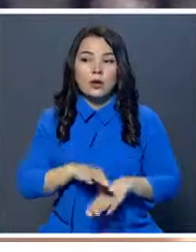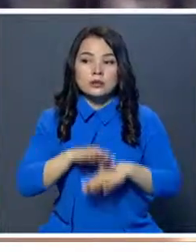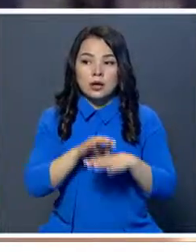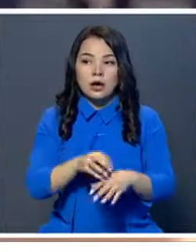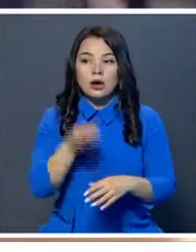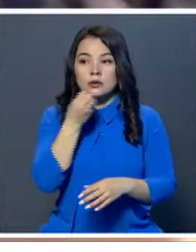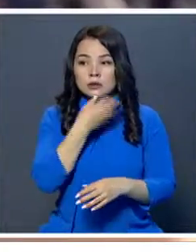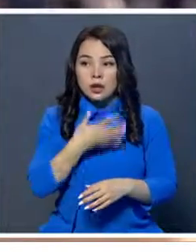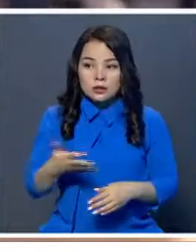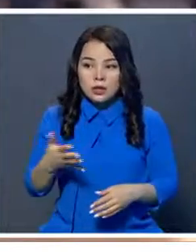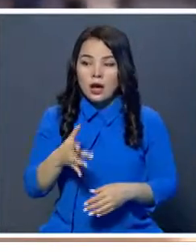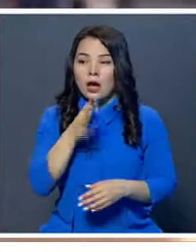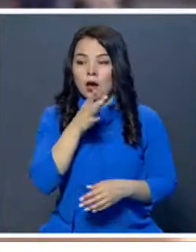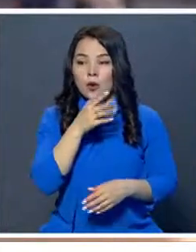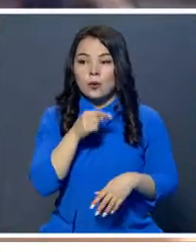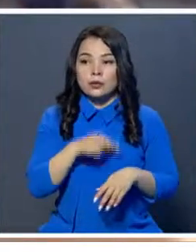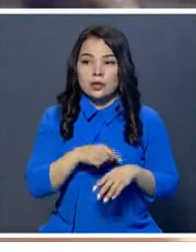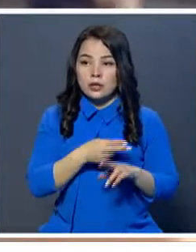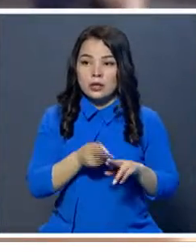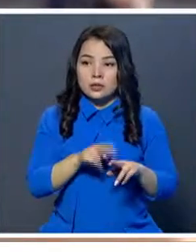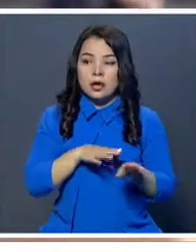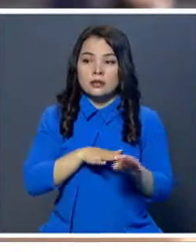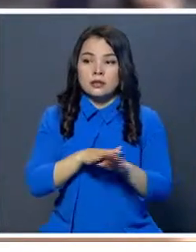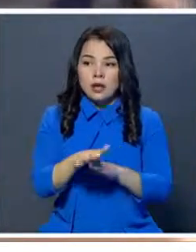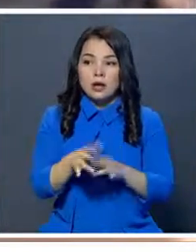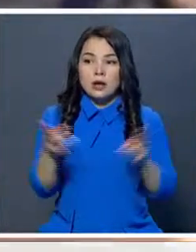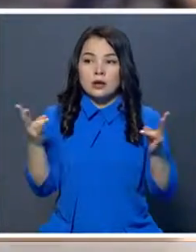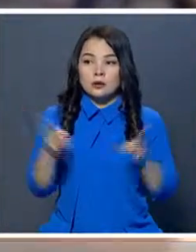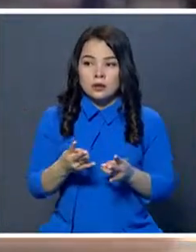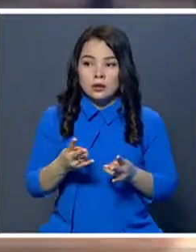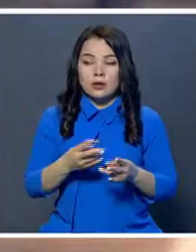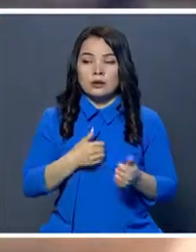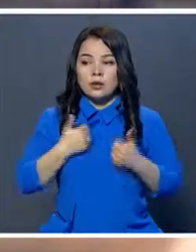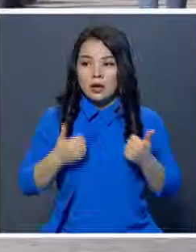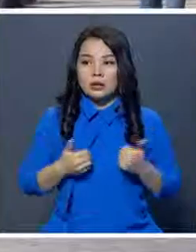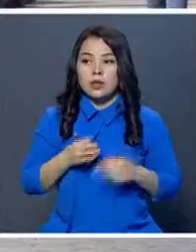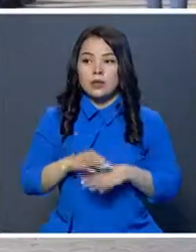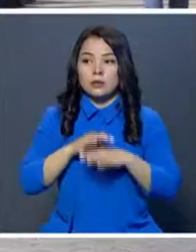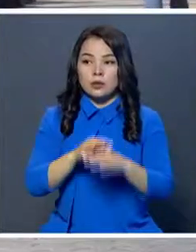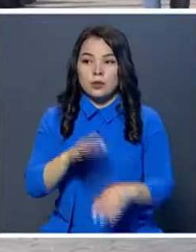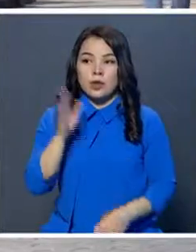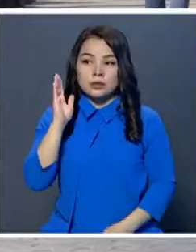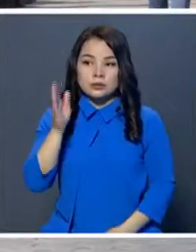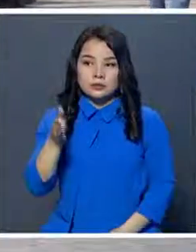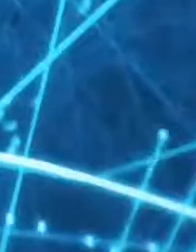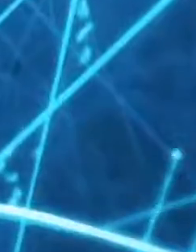президент сайлауын уақытында, уақытымен өткізу үшін бүкіл күштерімізді саламыз деп ойлаймыз.